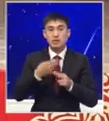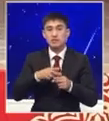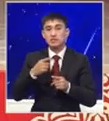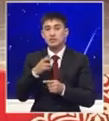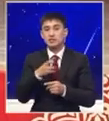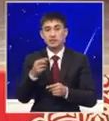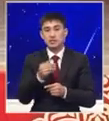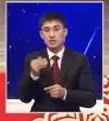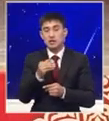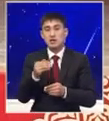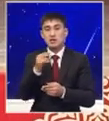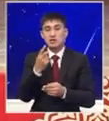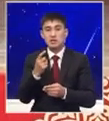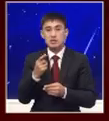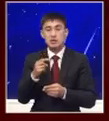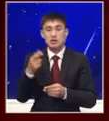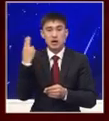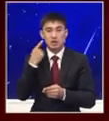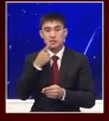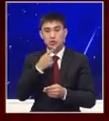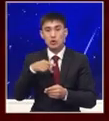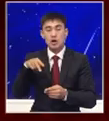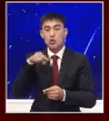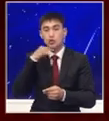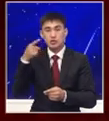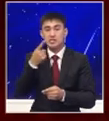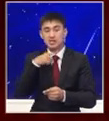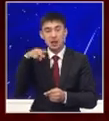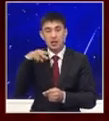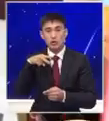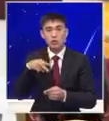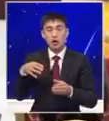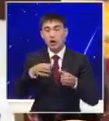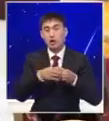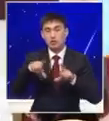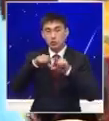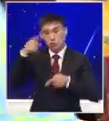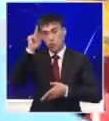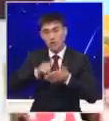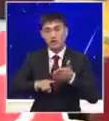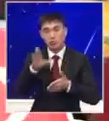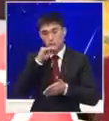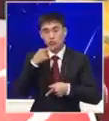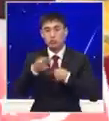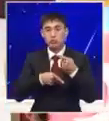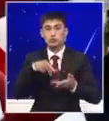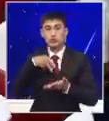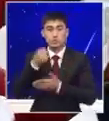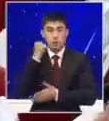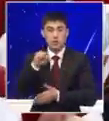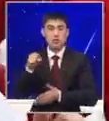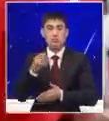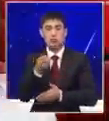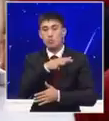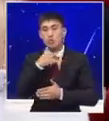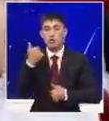химии, всемирной истории, познанию английского, русского языка и литературы. Коллектив школ верит, что их ученики смогут в будущем стать победителями